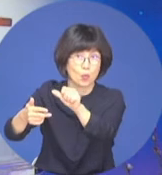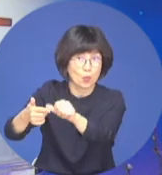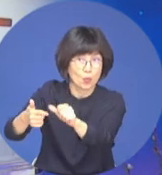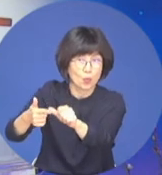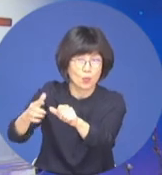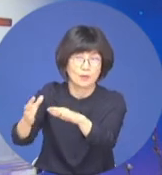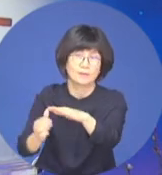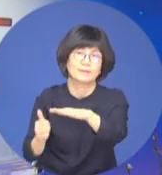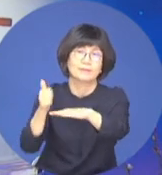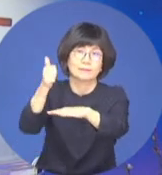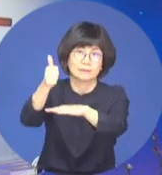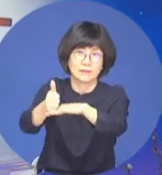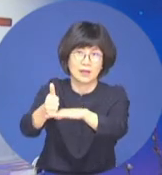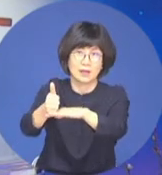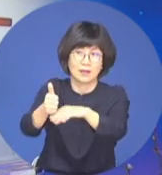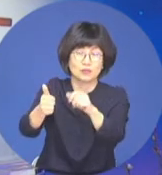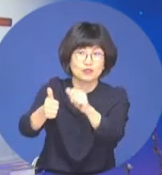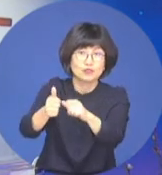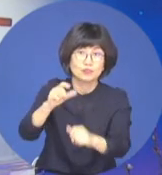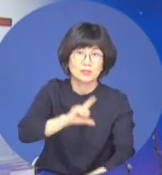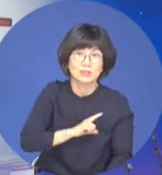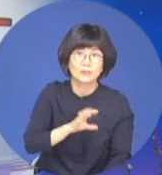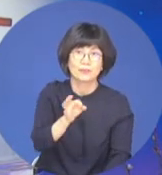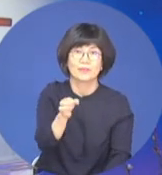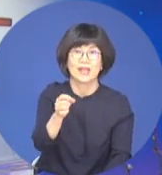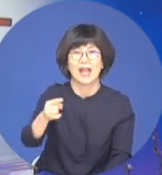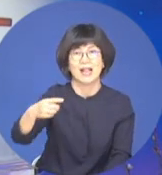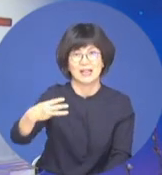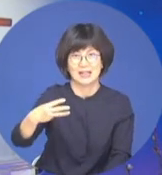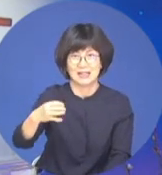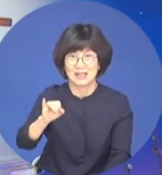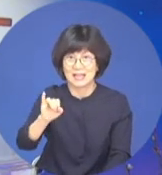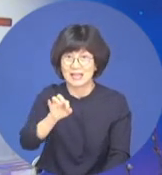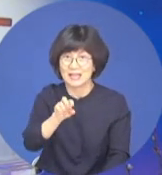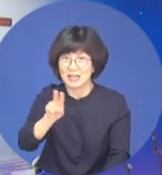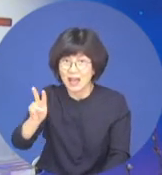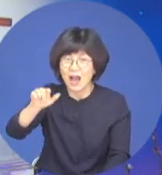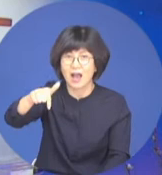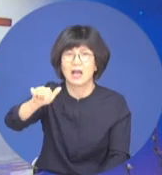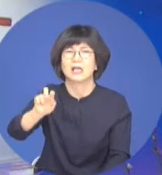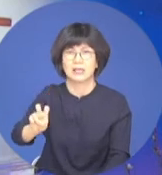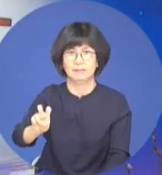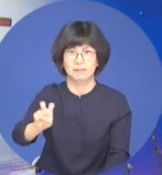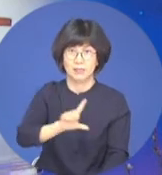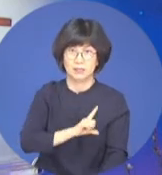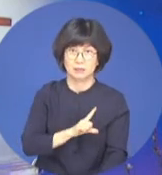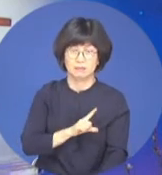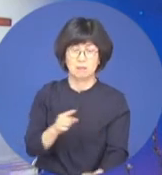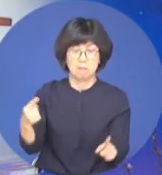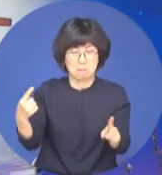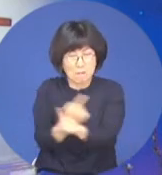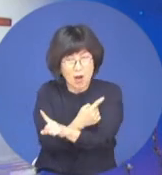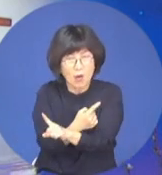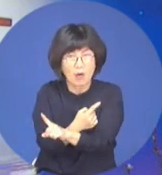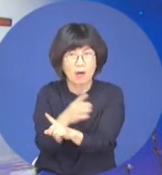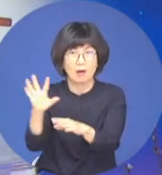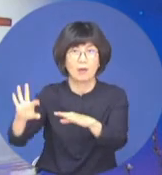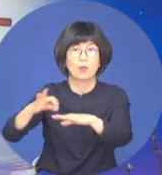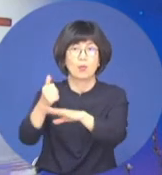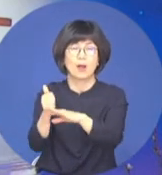둘째가 엘리야김인데 이름을 바꿔요. 이름을 개명을 시켜가지고 왕으로 임명해버립니다. 그